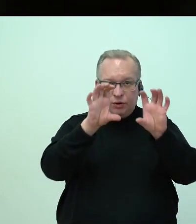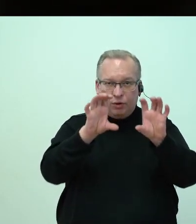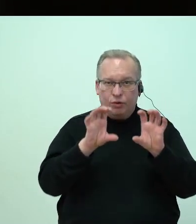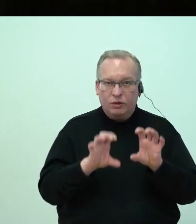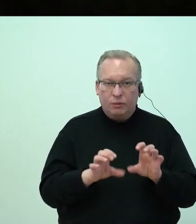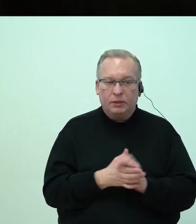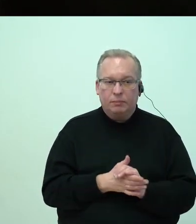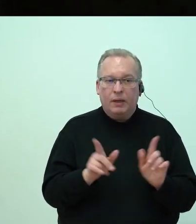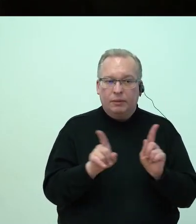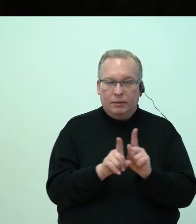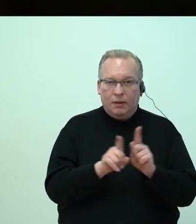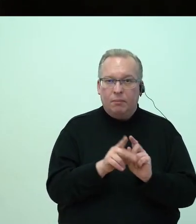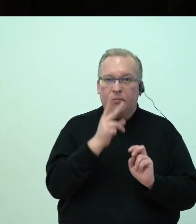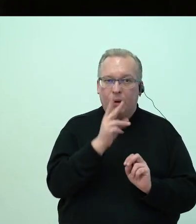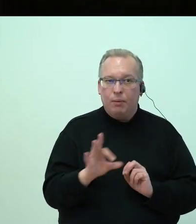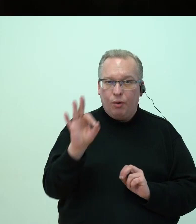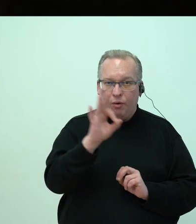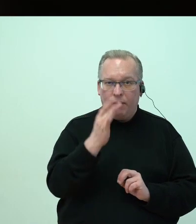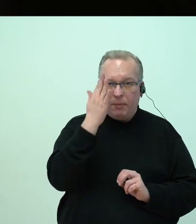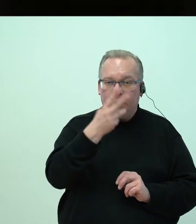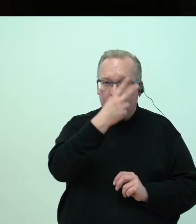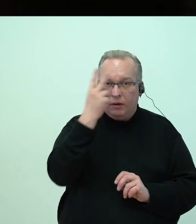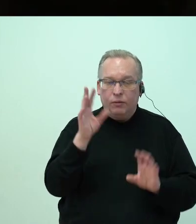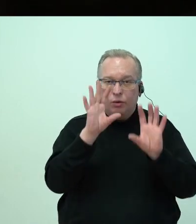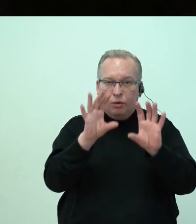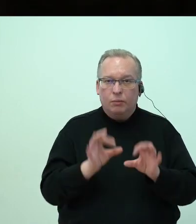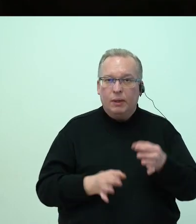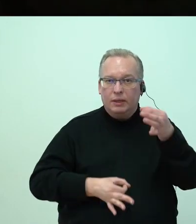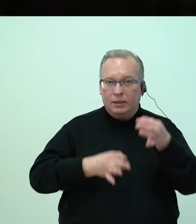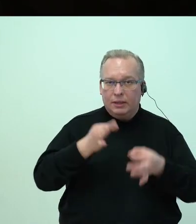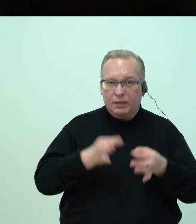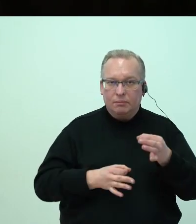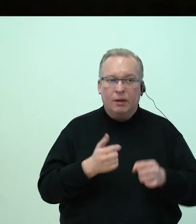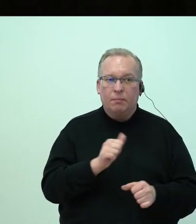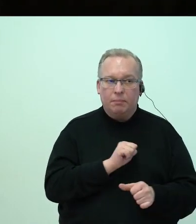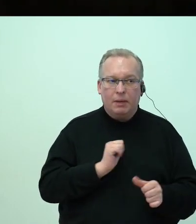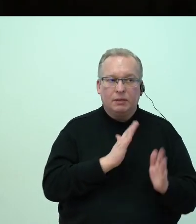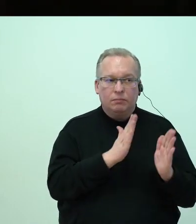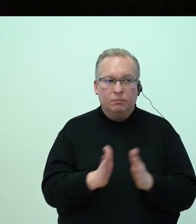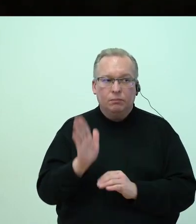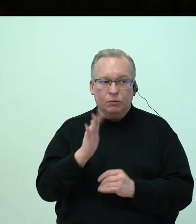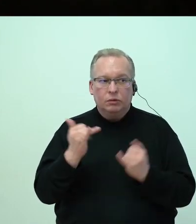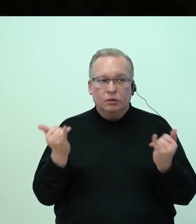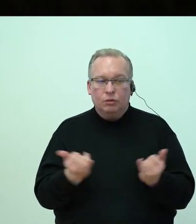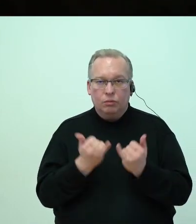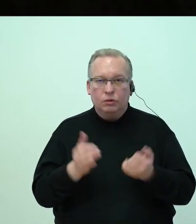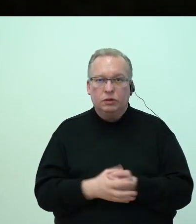konstitucinis, aišku, dar pamatysime, ką apie tai mano Lietuvos konstitucinis teismas, man atrodo, pats procesas bus labai įdomus.